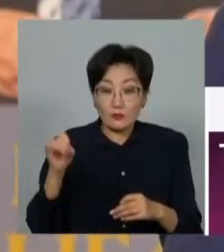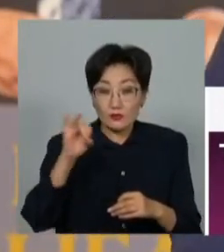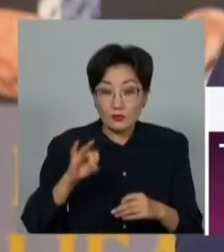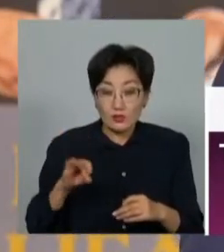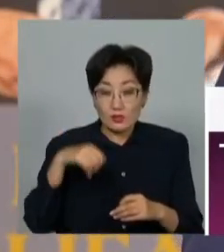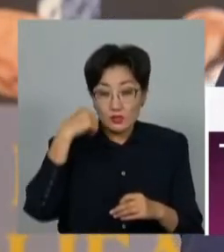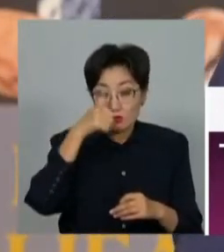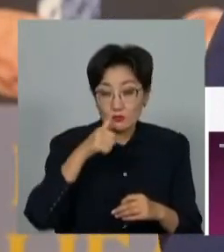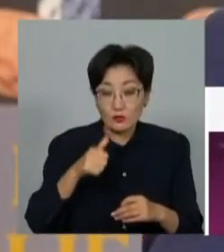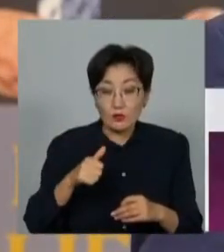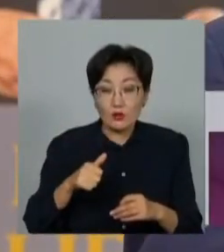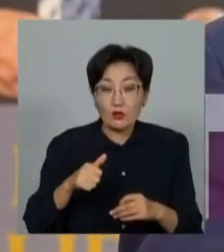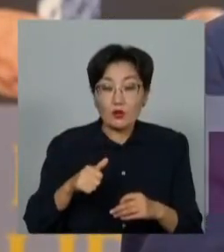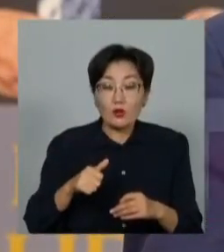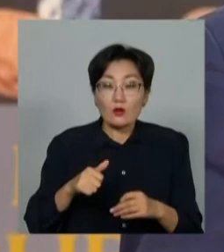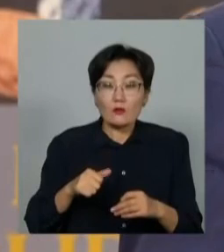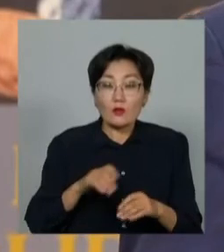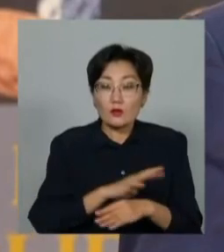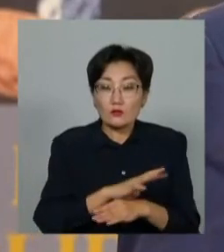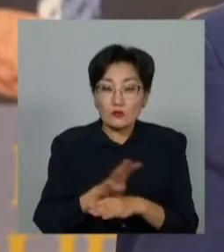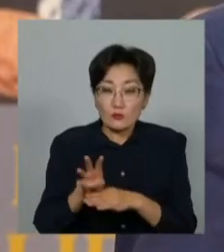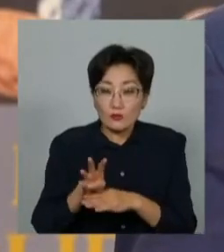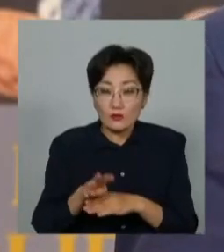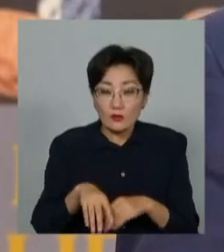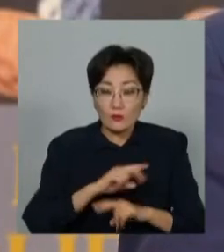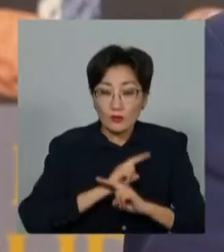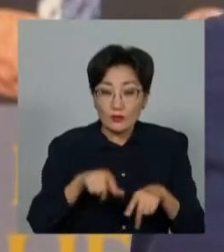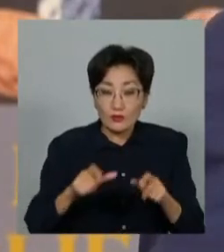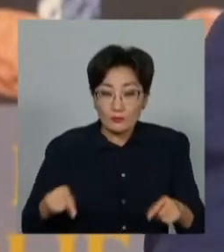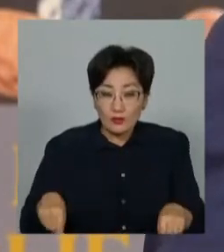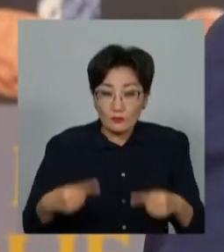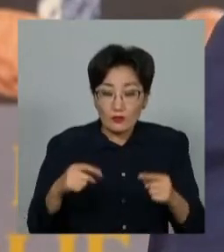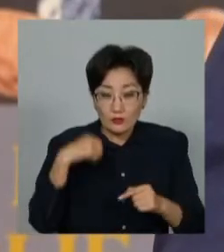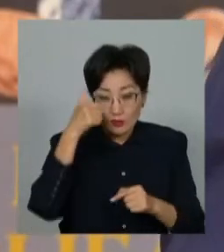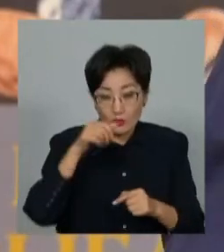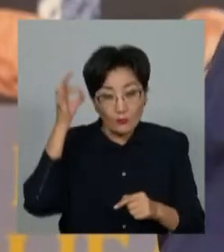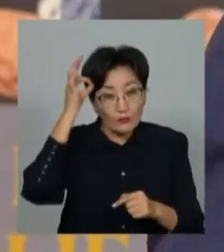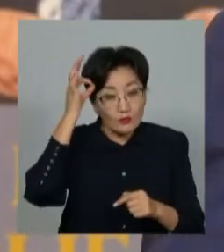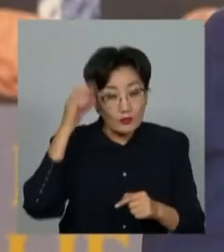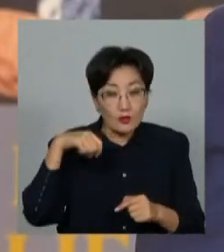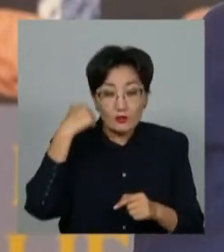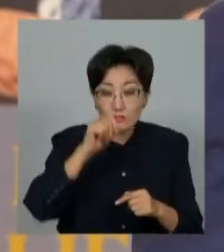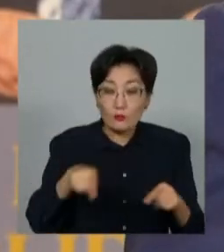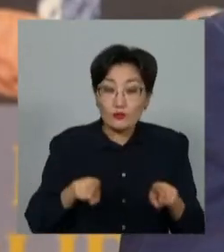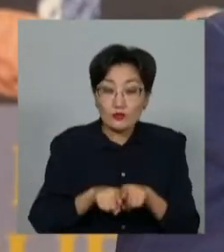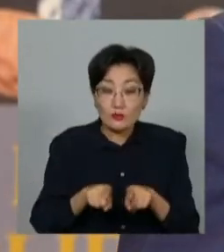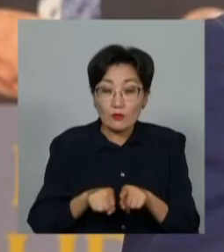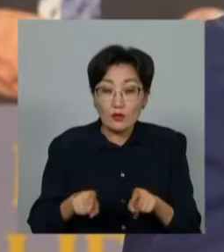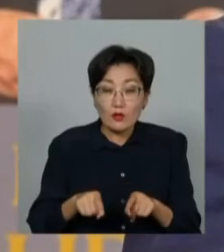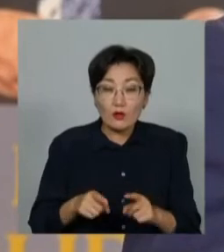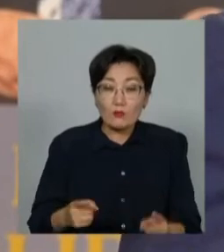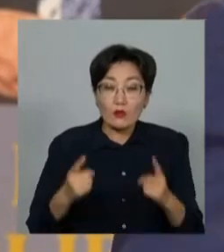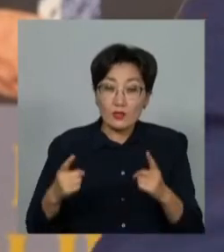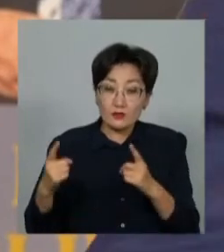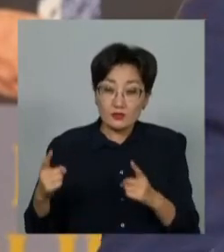жылы, қуғын сүргін құрбандарын ақтау жылы, еске түсіру жылы, осындай